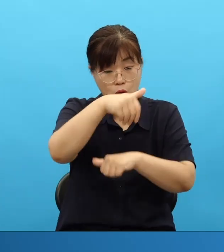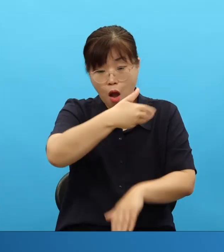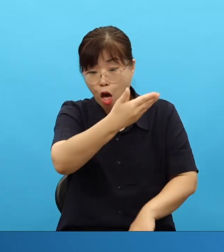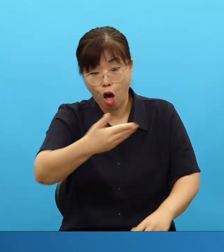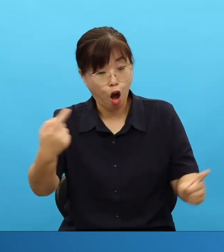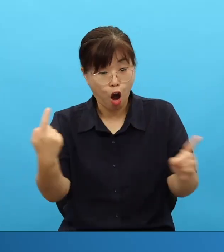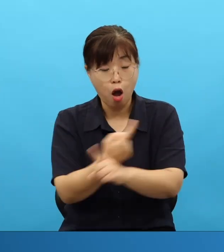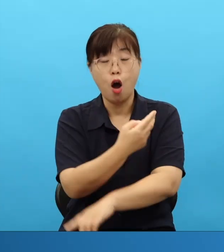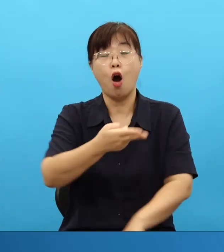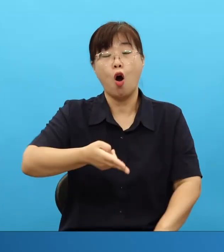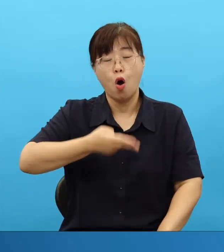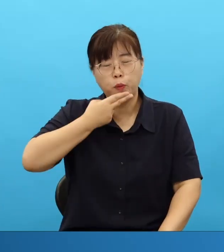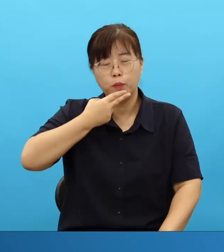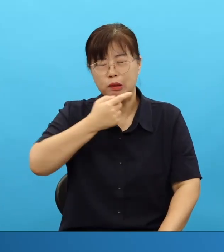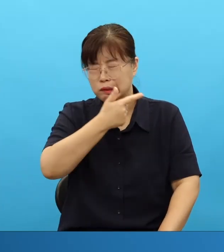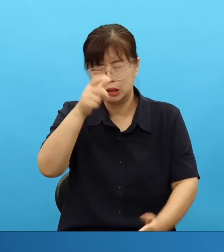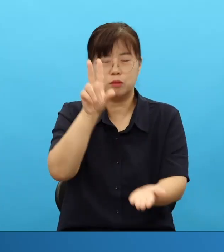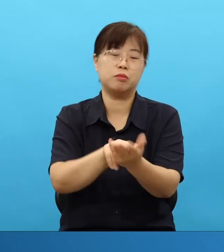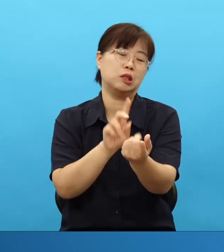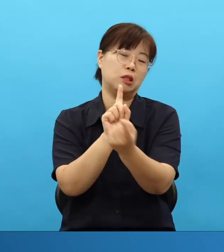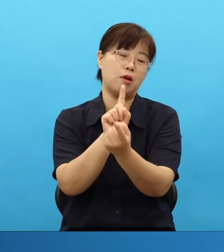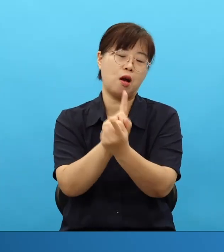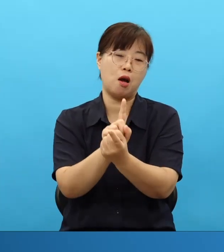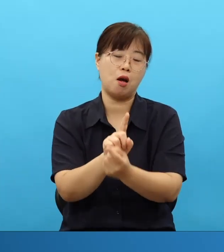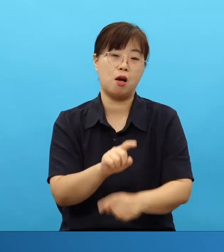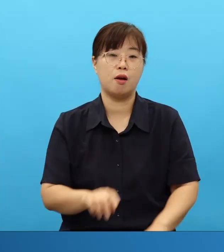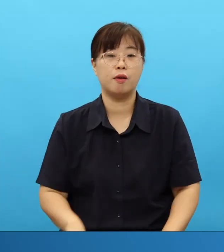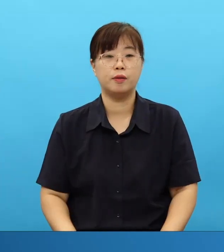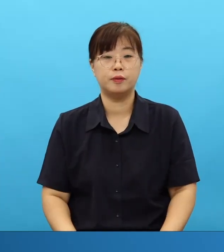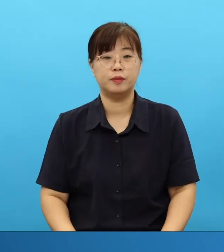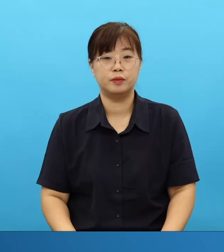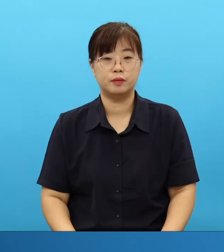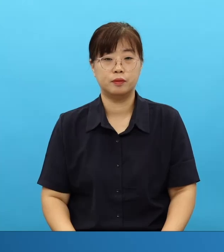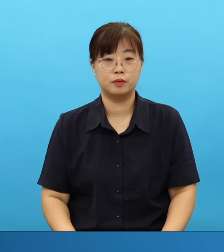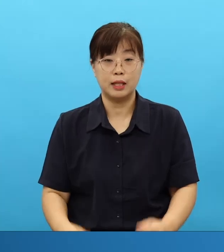통해 가지고 교회의 흐름도